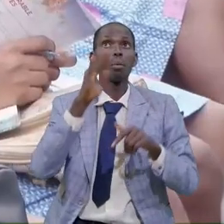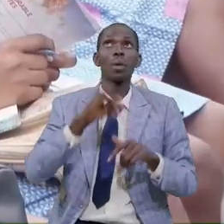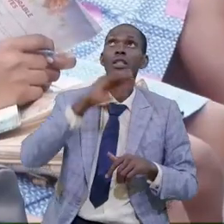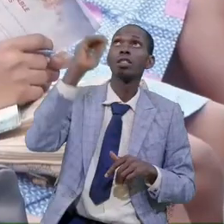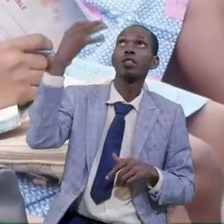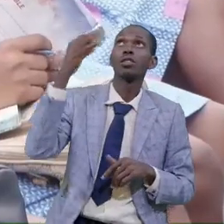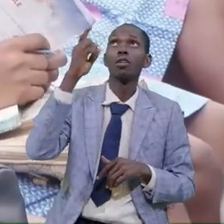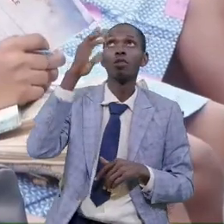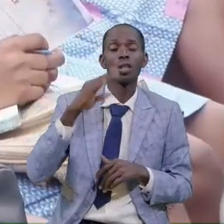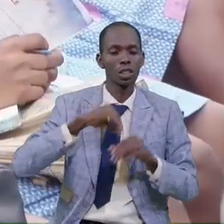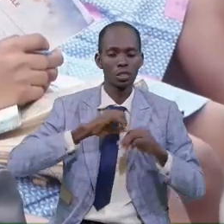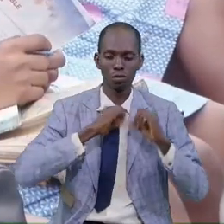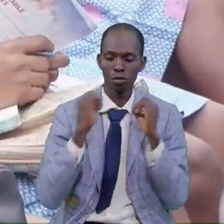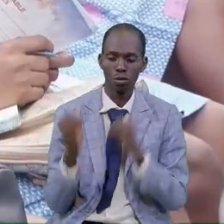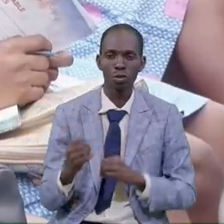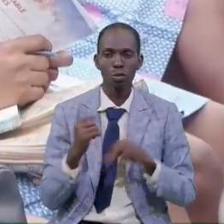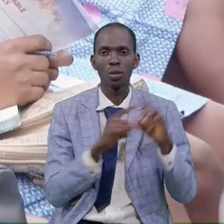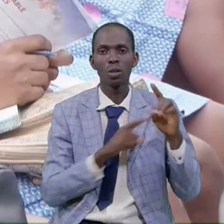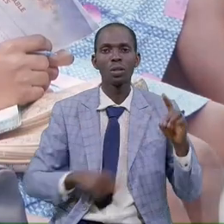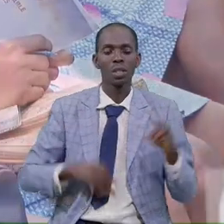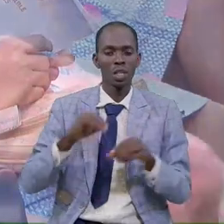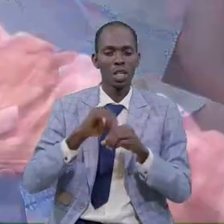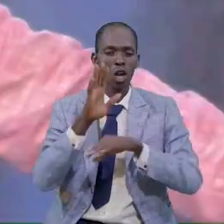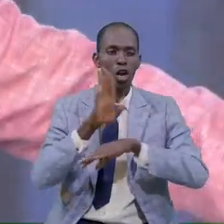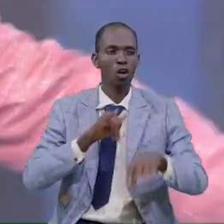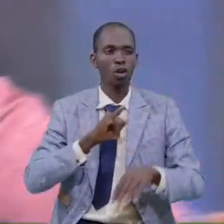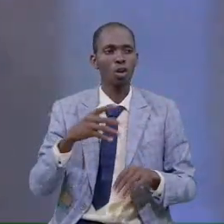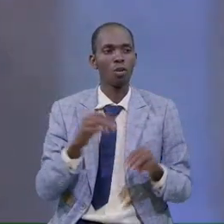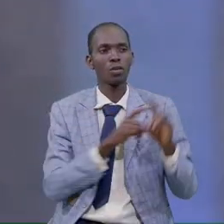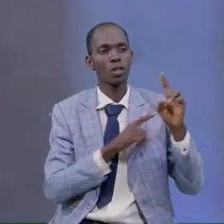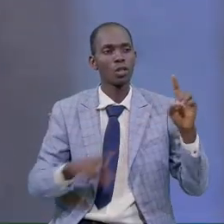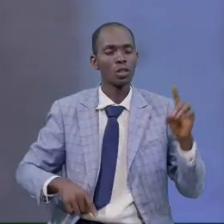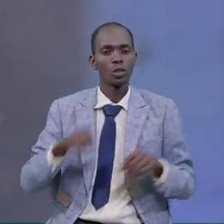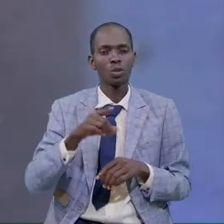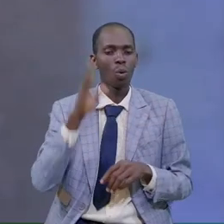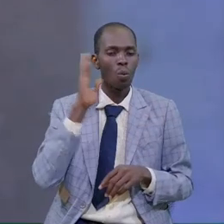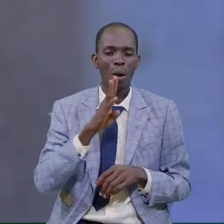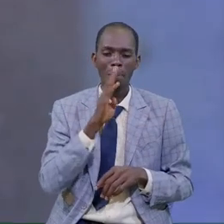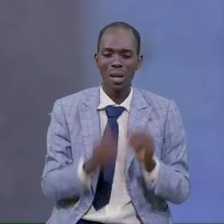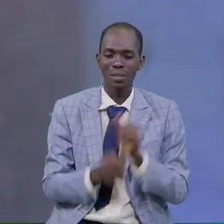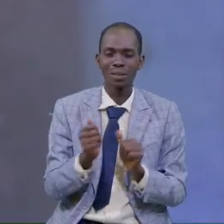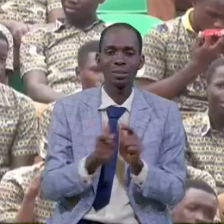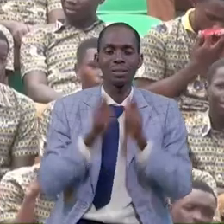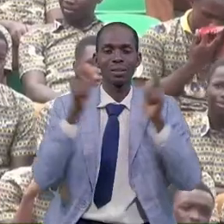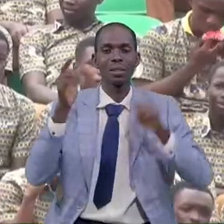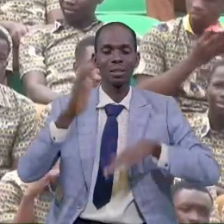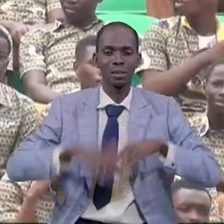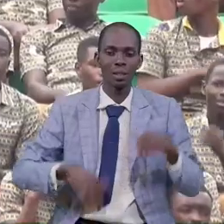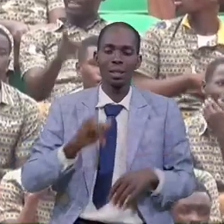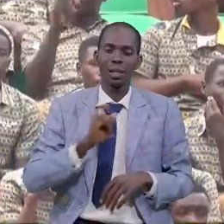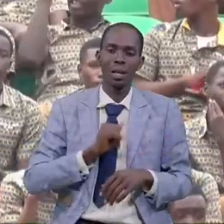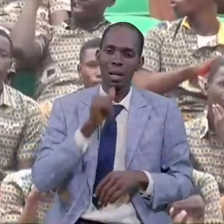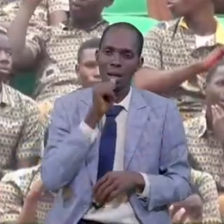Seigneur, par l'appel du Seigneur. Vous serez plus grand que moi au nom de